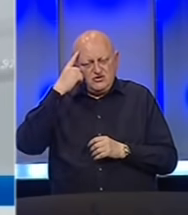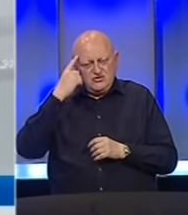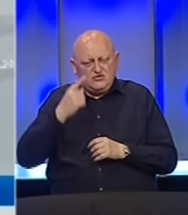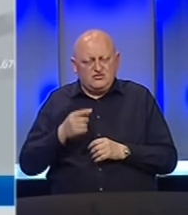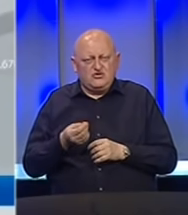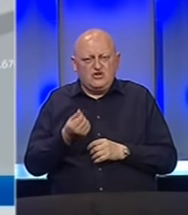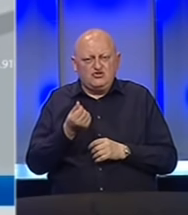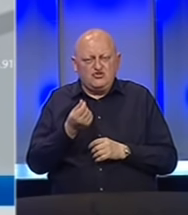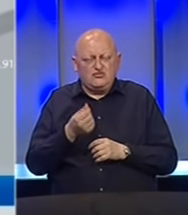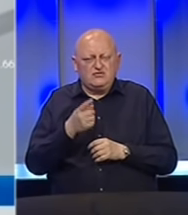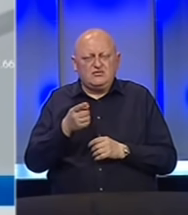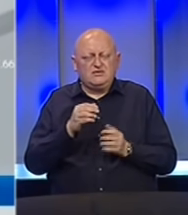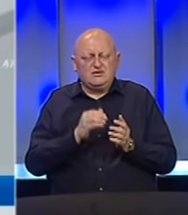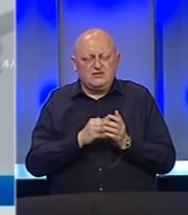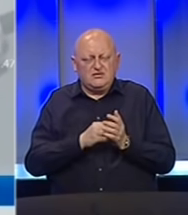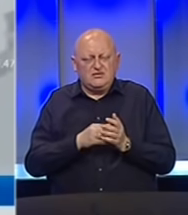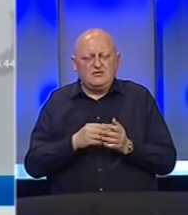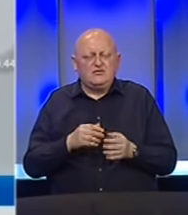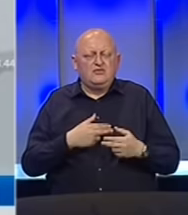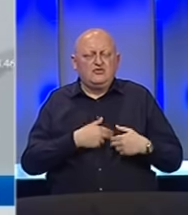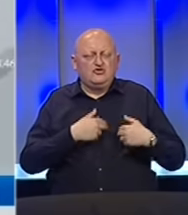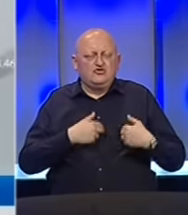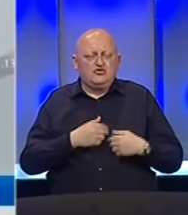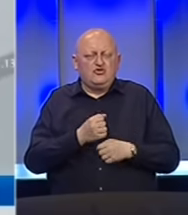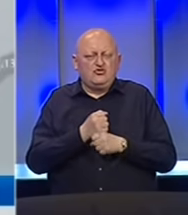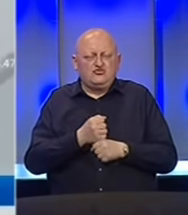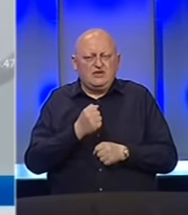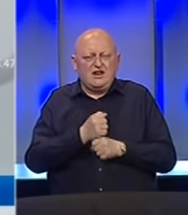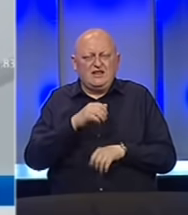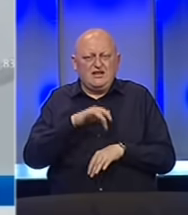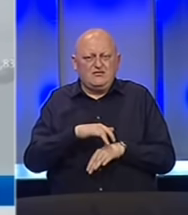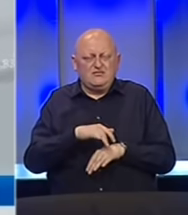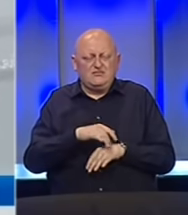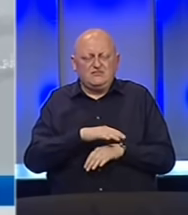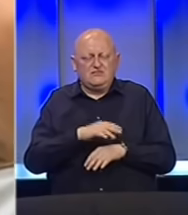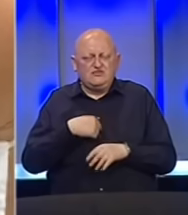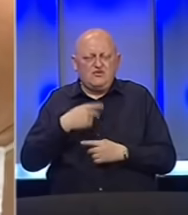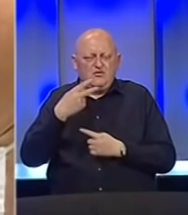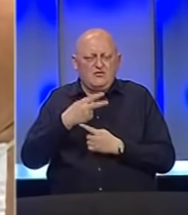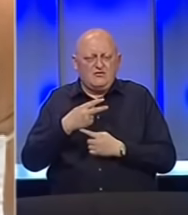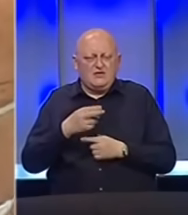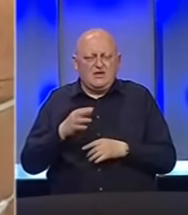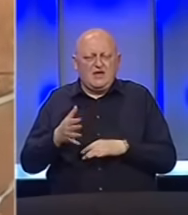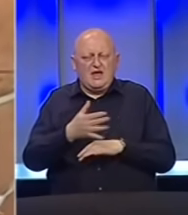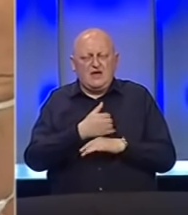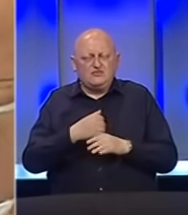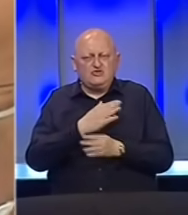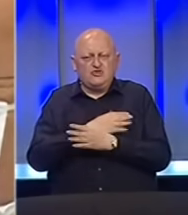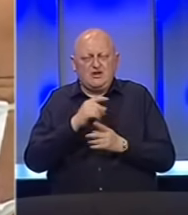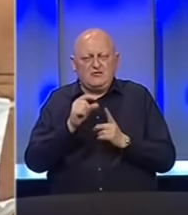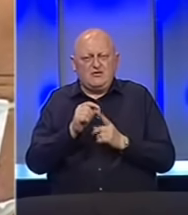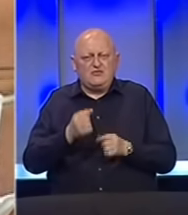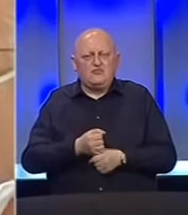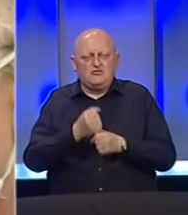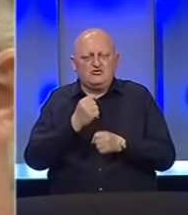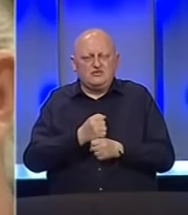značajan novac i sigurno da bi trebali biti solidarni u smislu da očuvaju radna mjesta u svojim firmama. Ekonomista Zoran Pavlović podržava